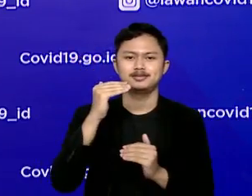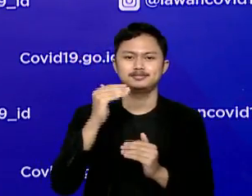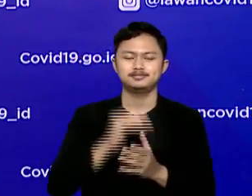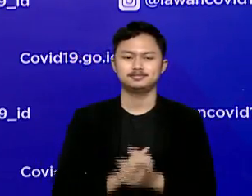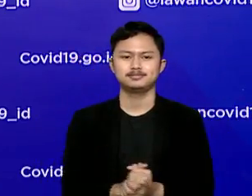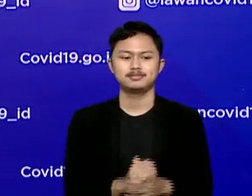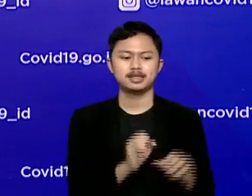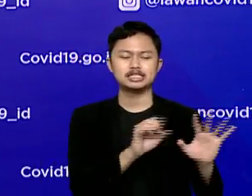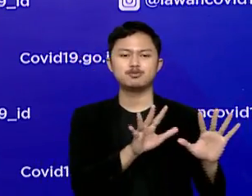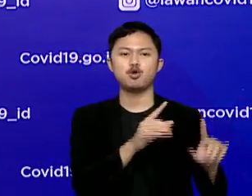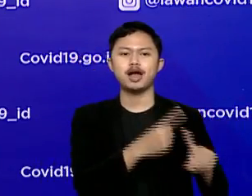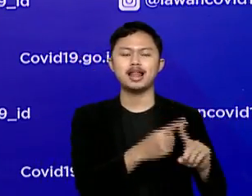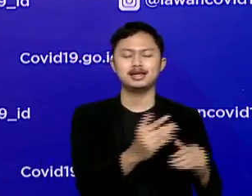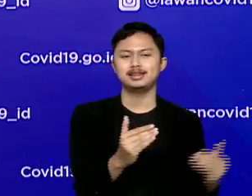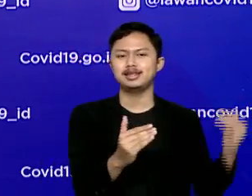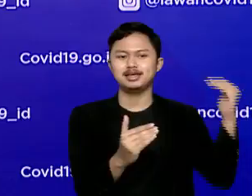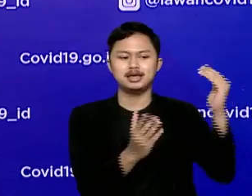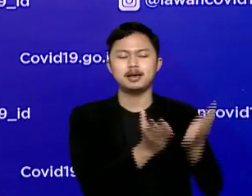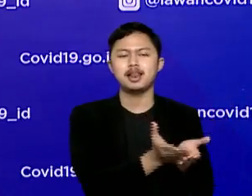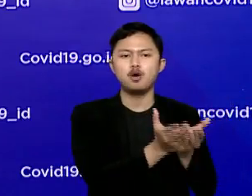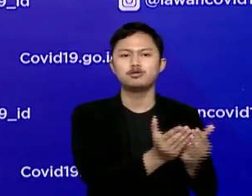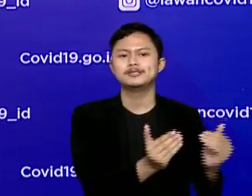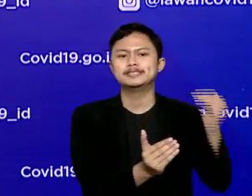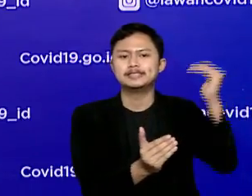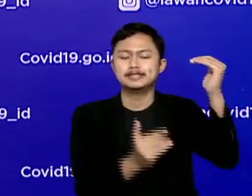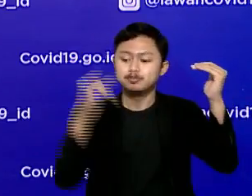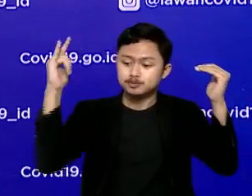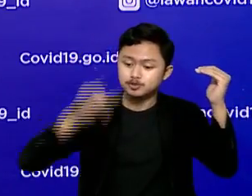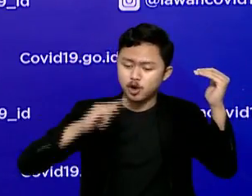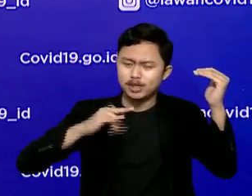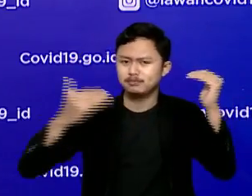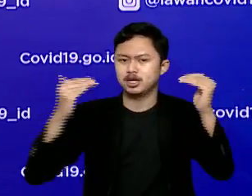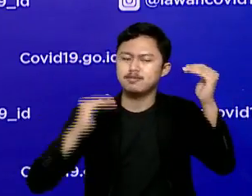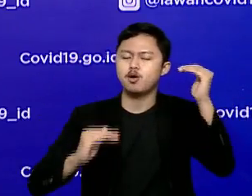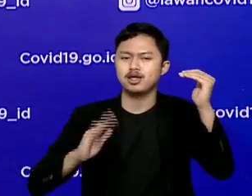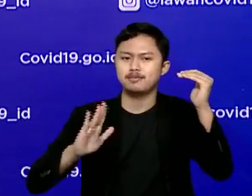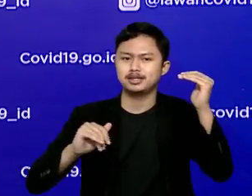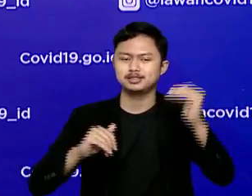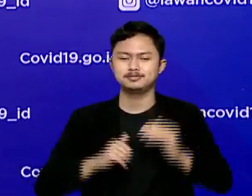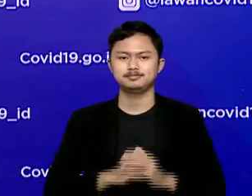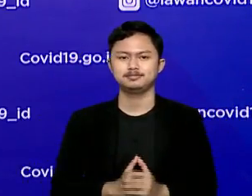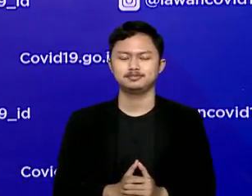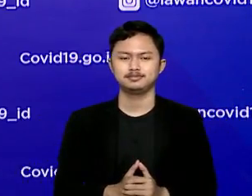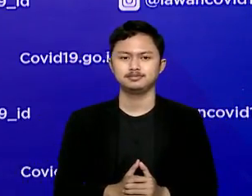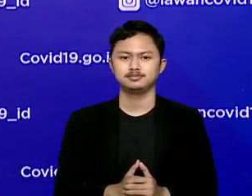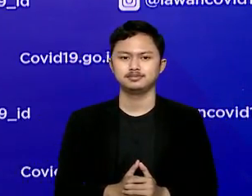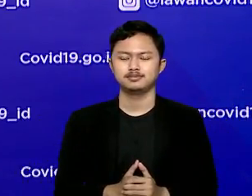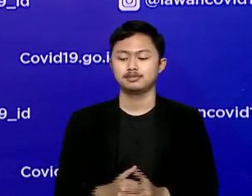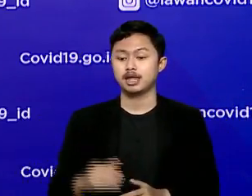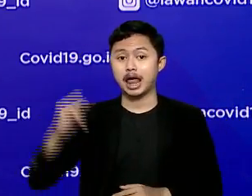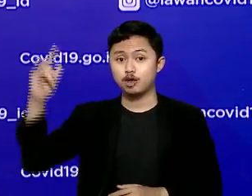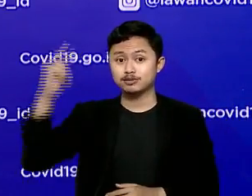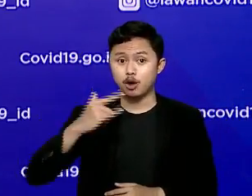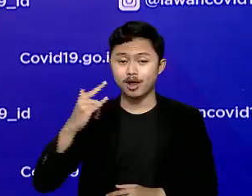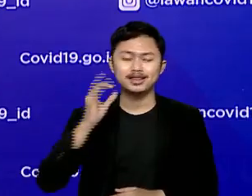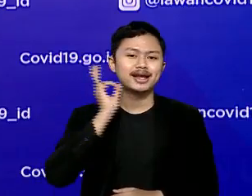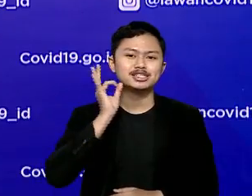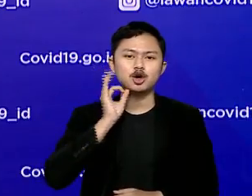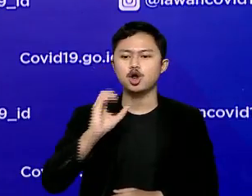per 12 sampai dengan 18 Desember, positivity rate di pintu udara sebesar